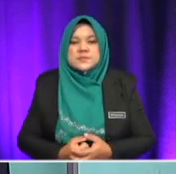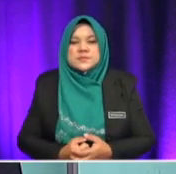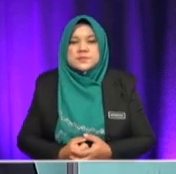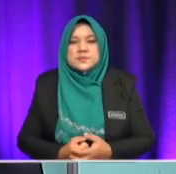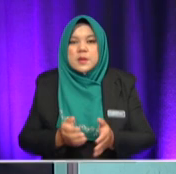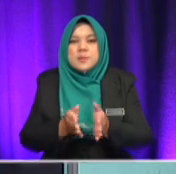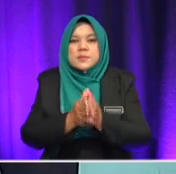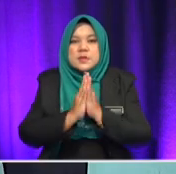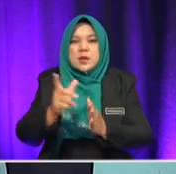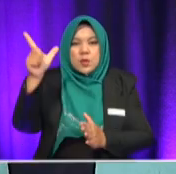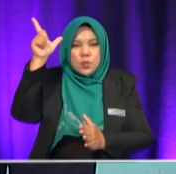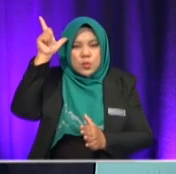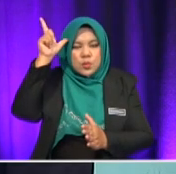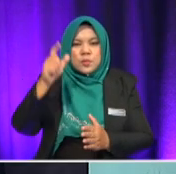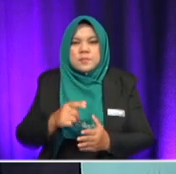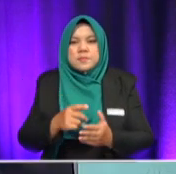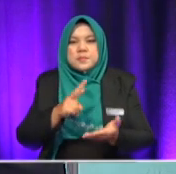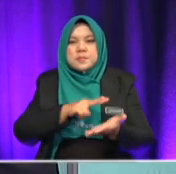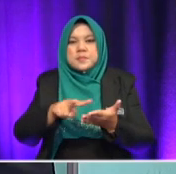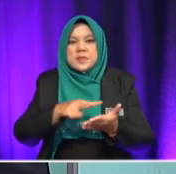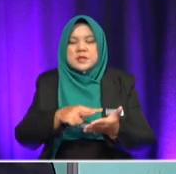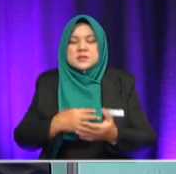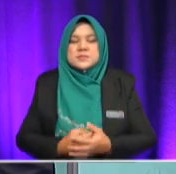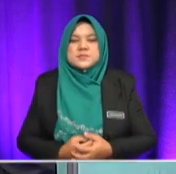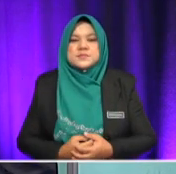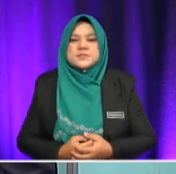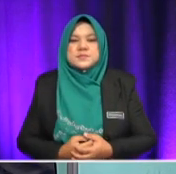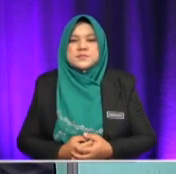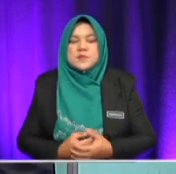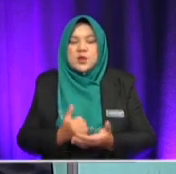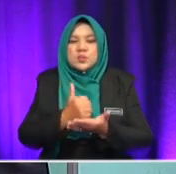saya enggak minta Lukman baca Lukman dari suara dia ada macam-macam